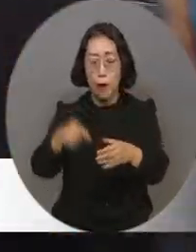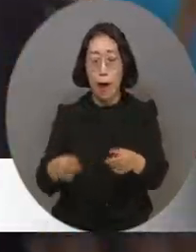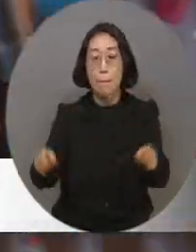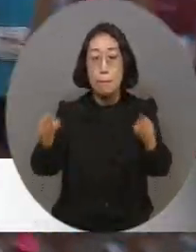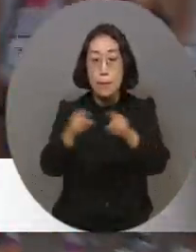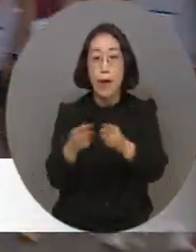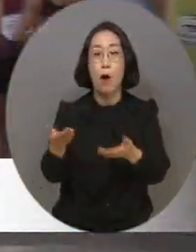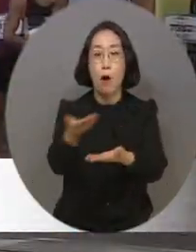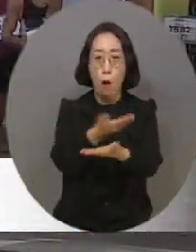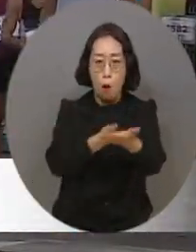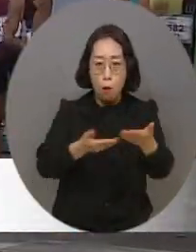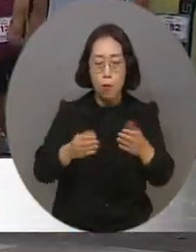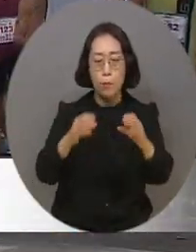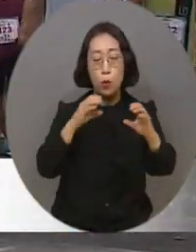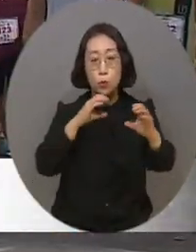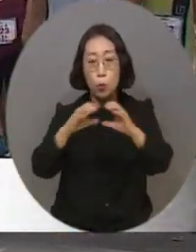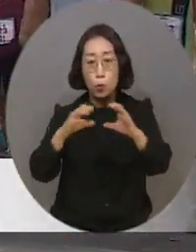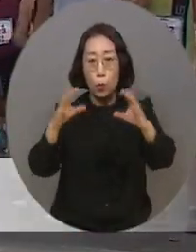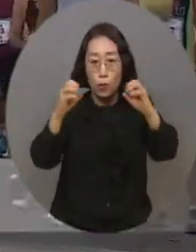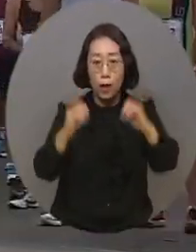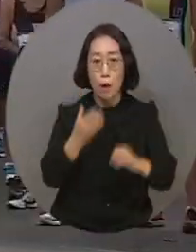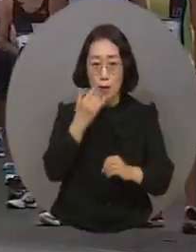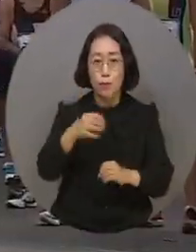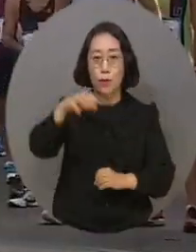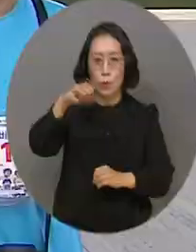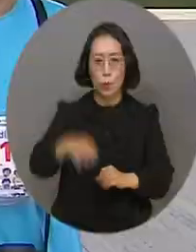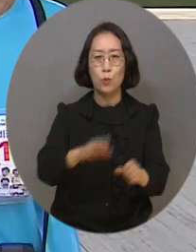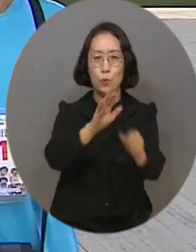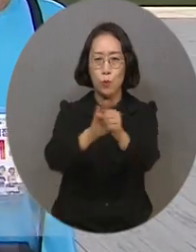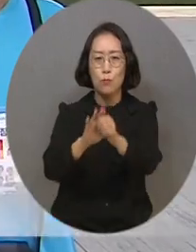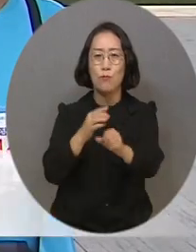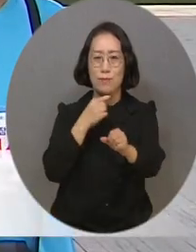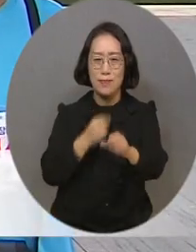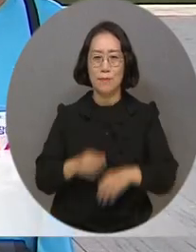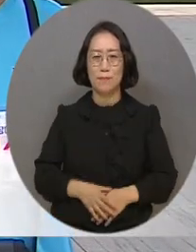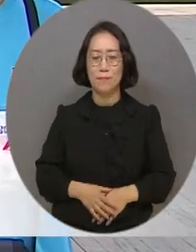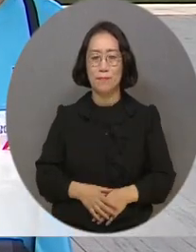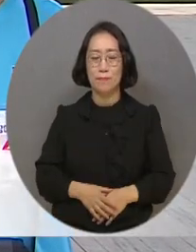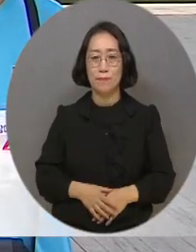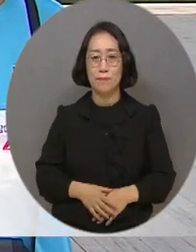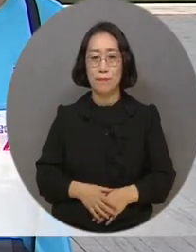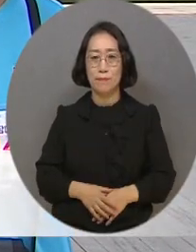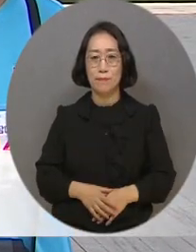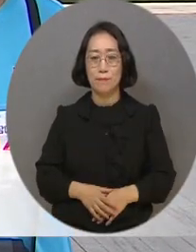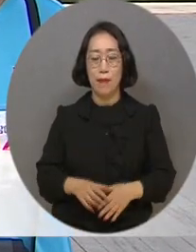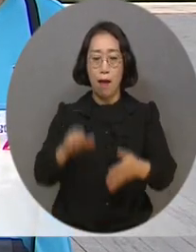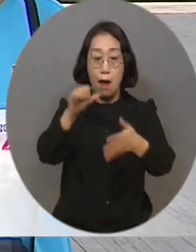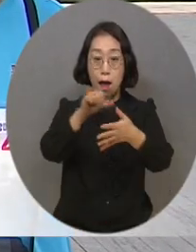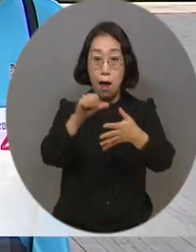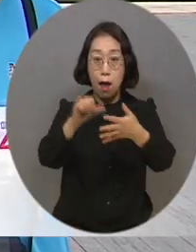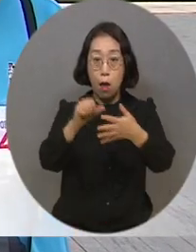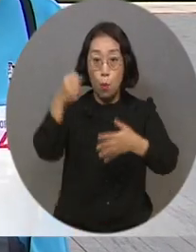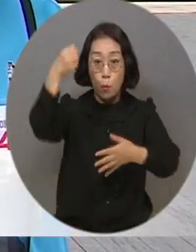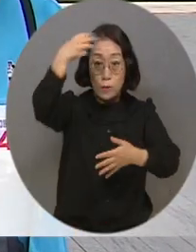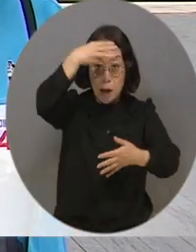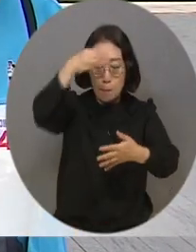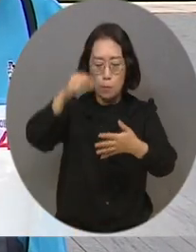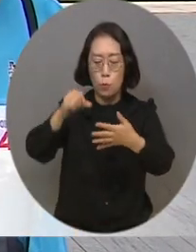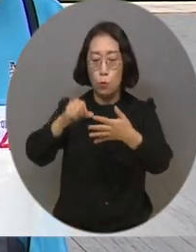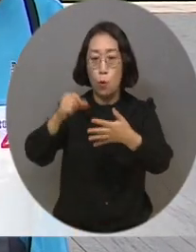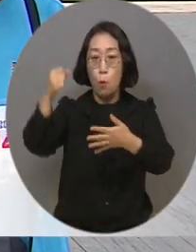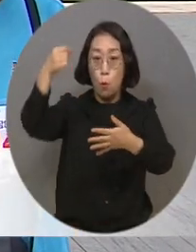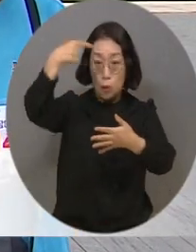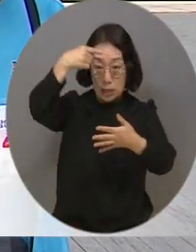소통하는 기회를 만들어주고 싶다는 바람입니다. 이제 애들이 고등학교 3학년, 고등학교